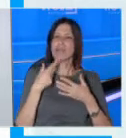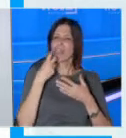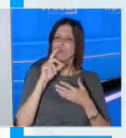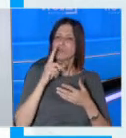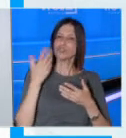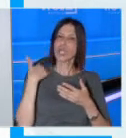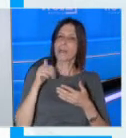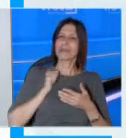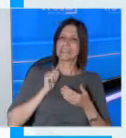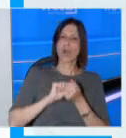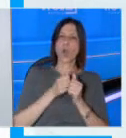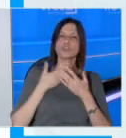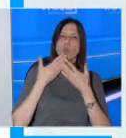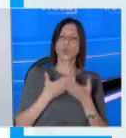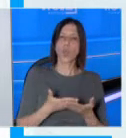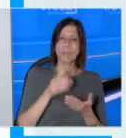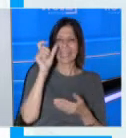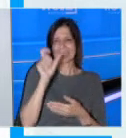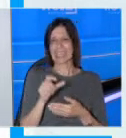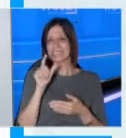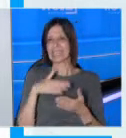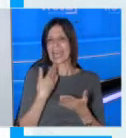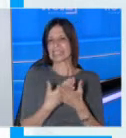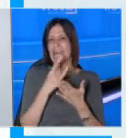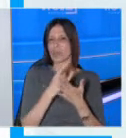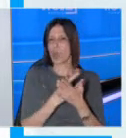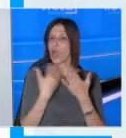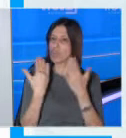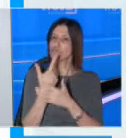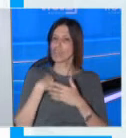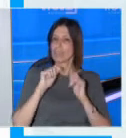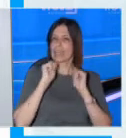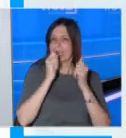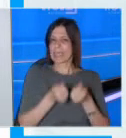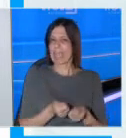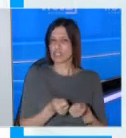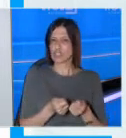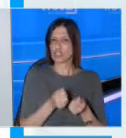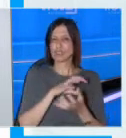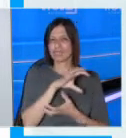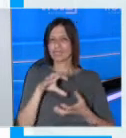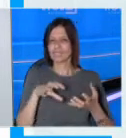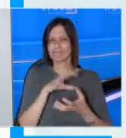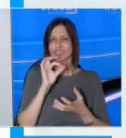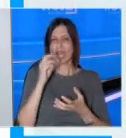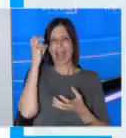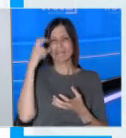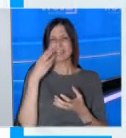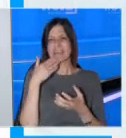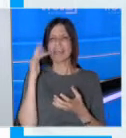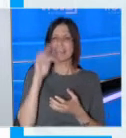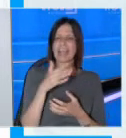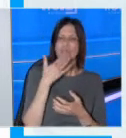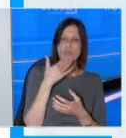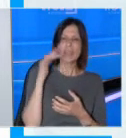בצבא או בשירות לאומי אזרחי. זו הצעת חוק חדשה שהגשתי. הפרעות והפוגרומים האחרונים של ערביי ישראל נגד יהודים